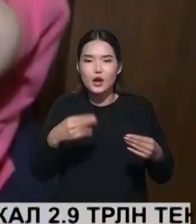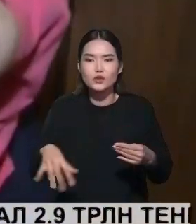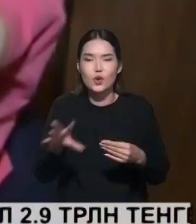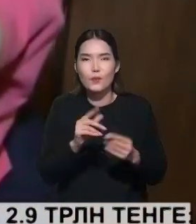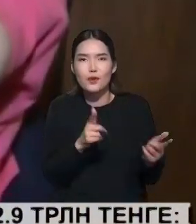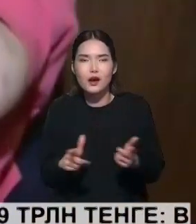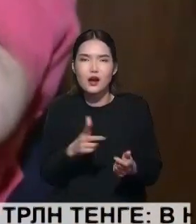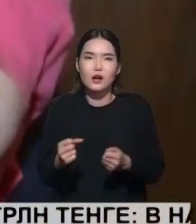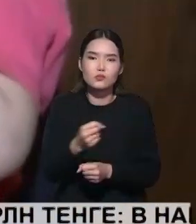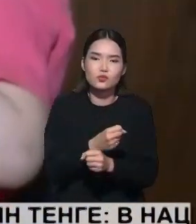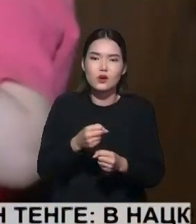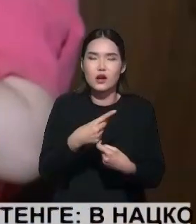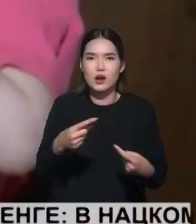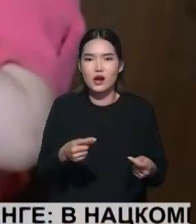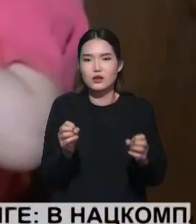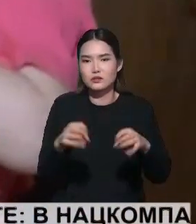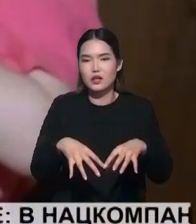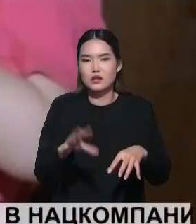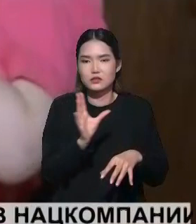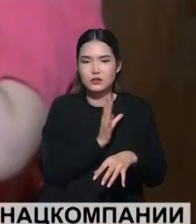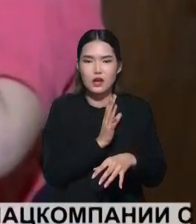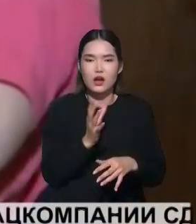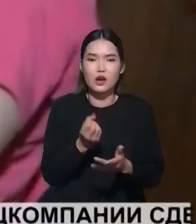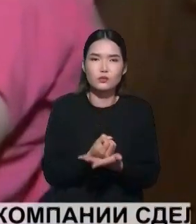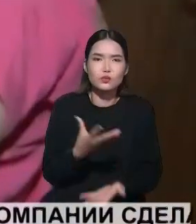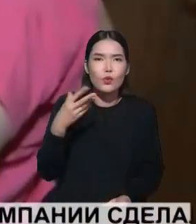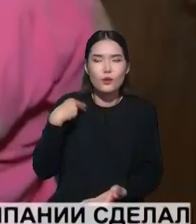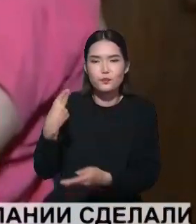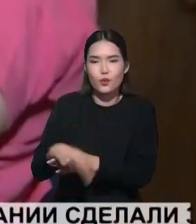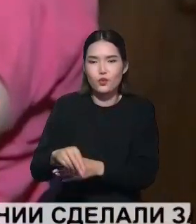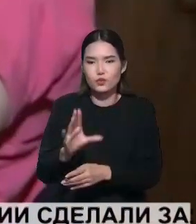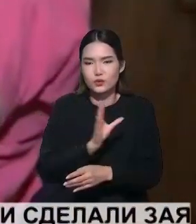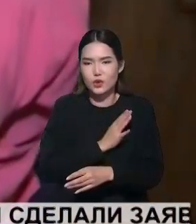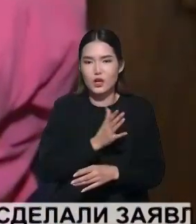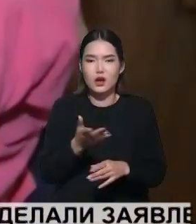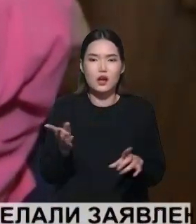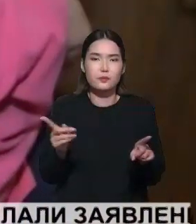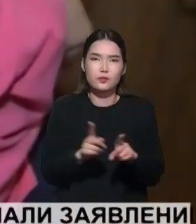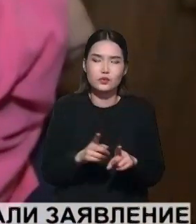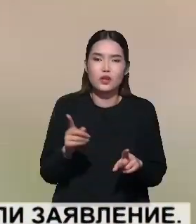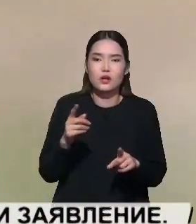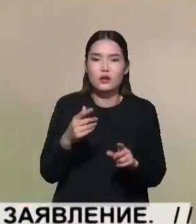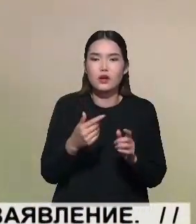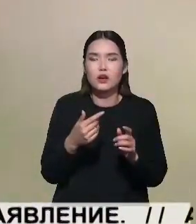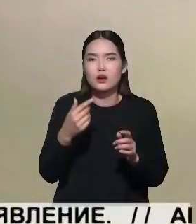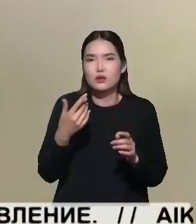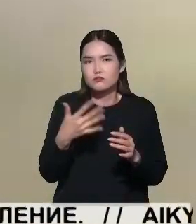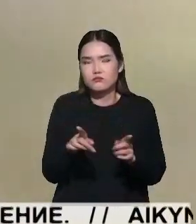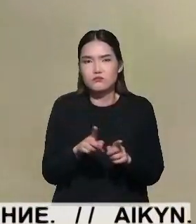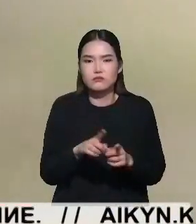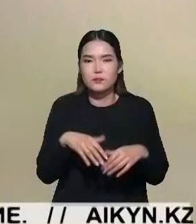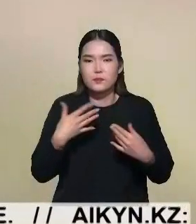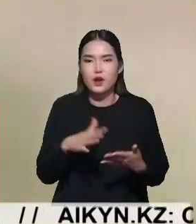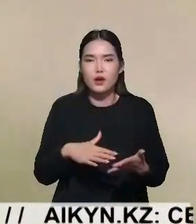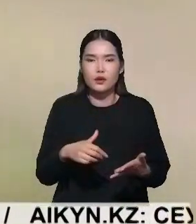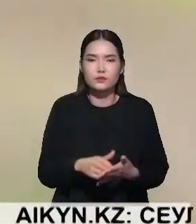свои замораживаем, как бы на зиму заготавливаемся, а теперь у нас нет возможности, чтобы ее починить.